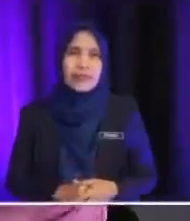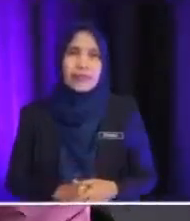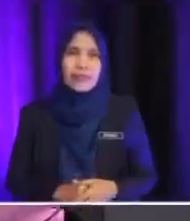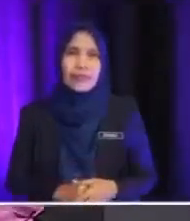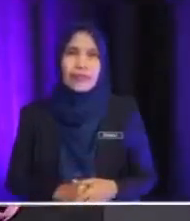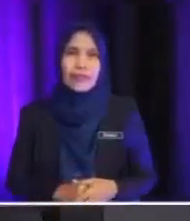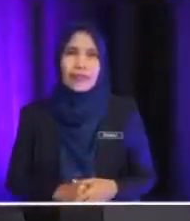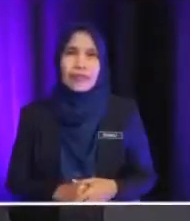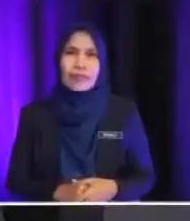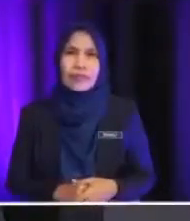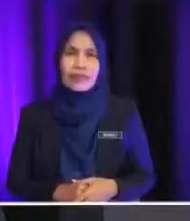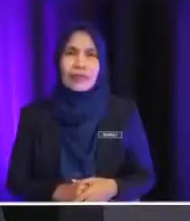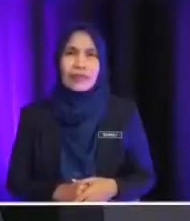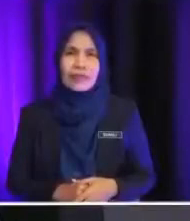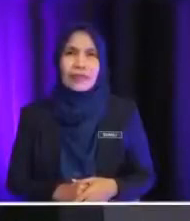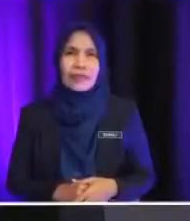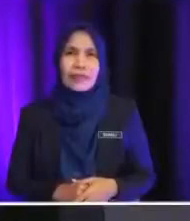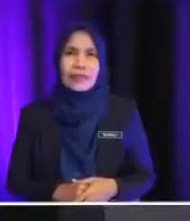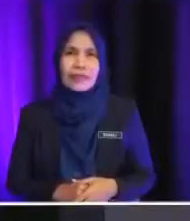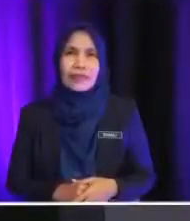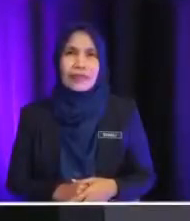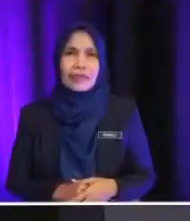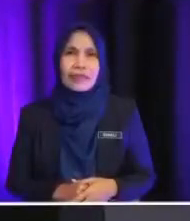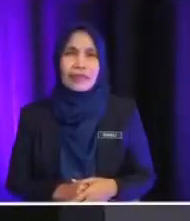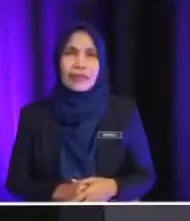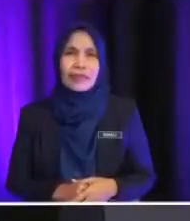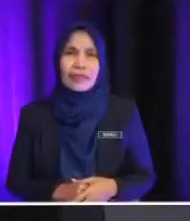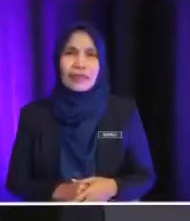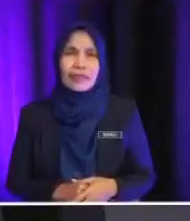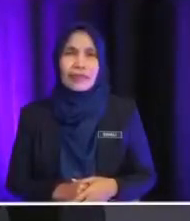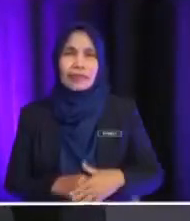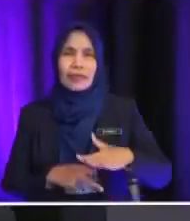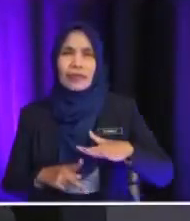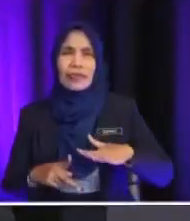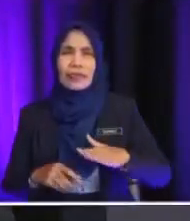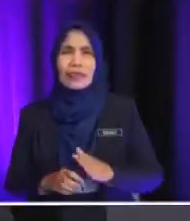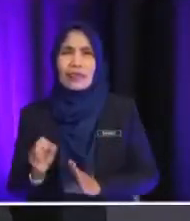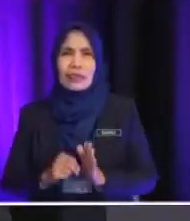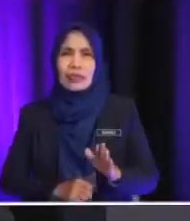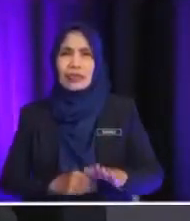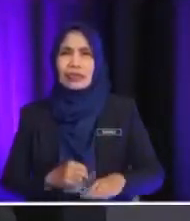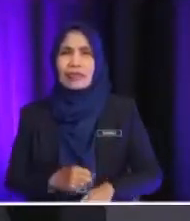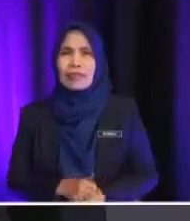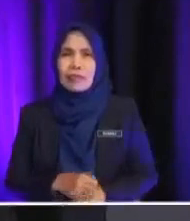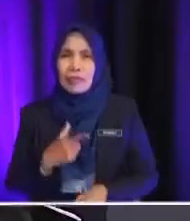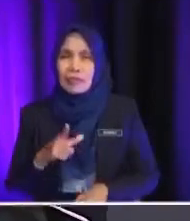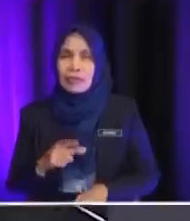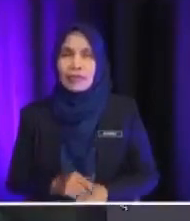yang dah kita panaskan tadi ya cikgu. Ya, betul. Okey, kita akan panggang selama